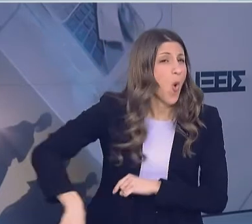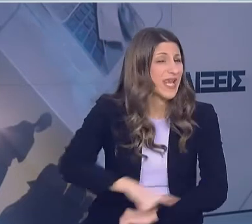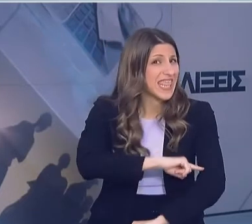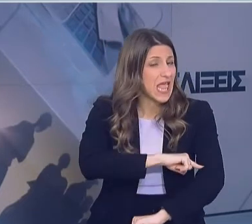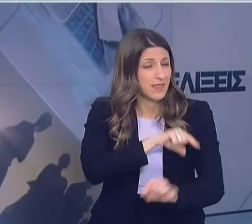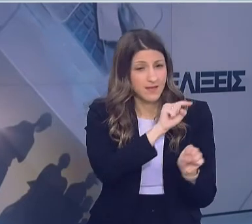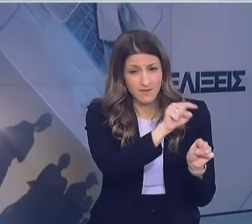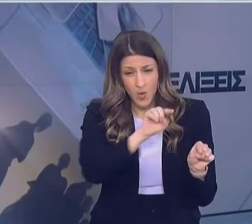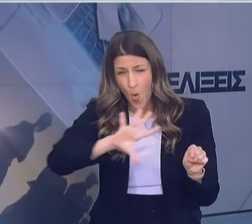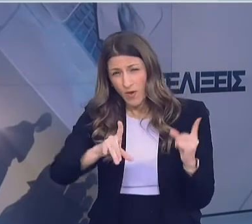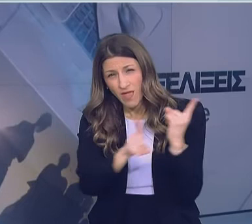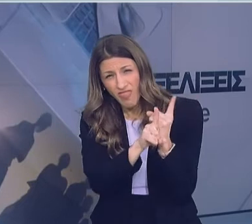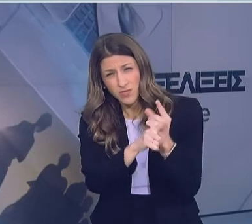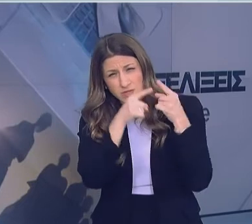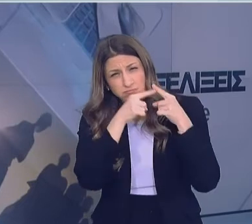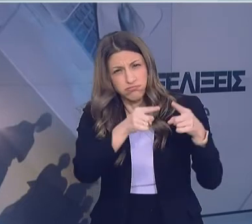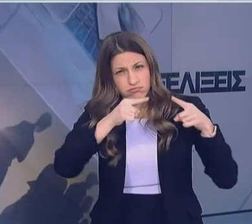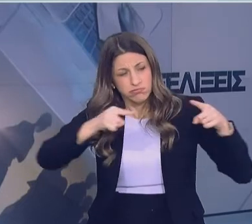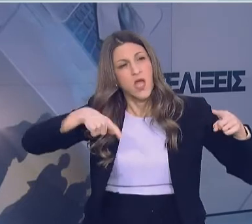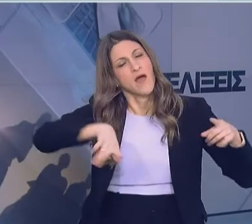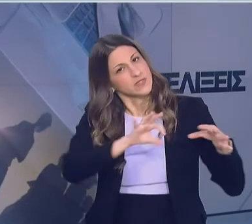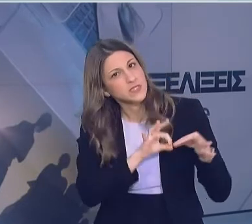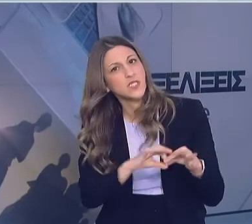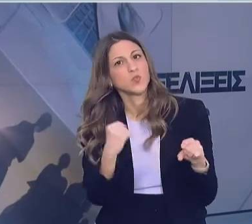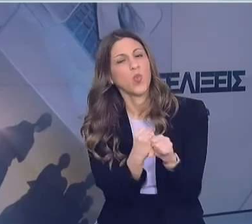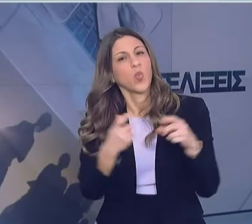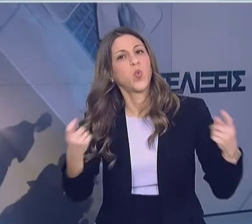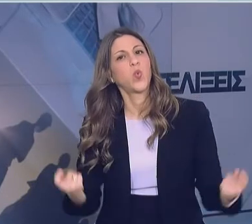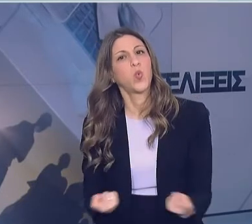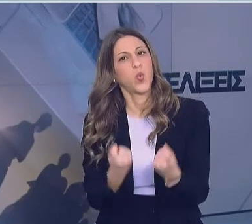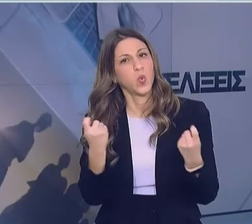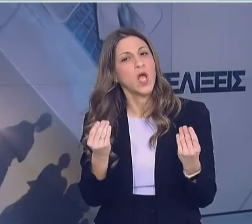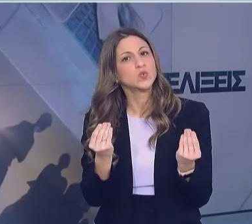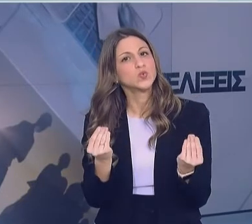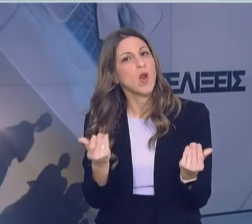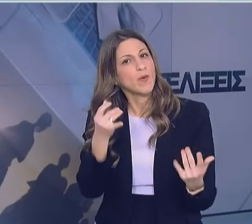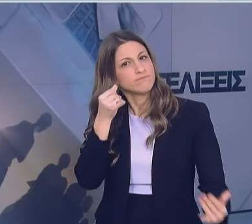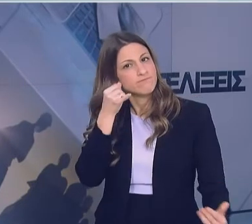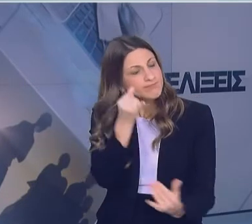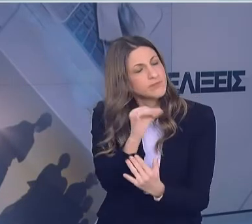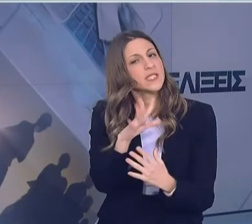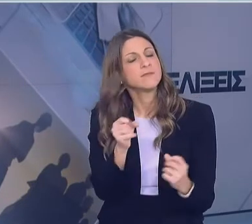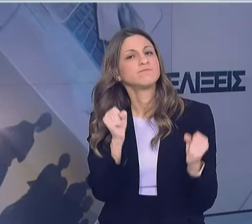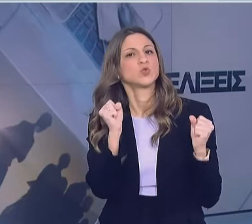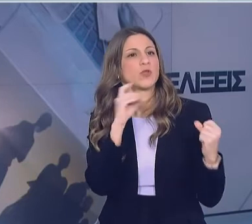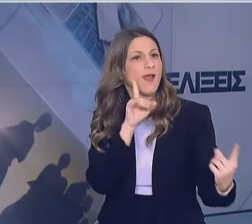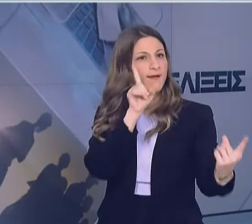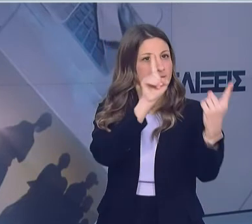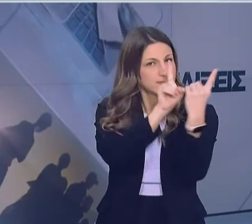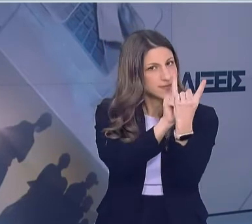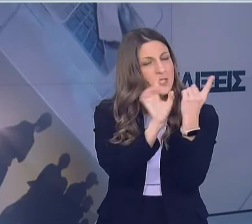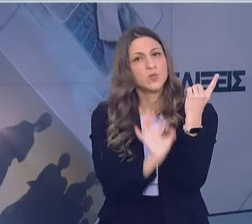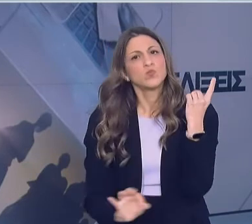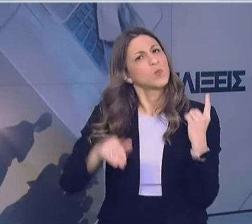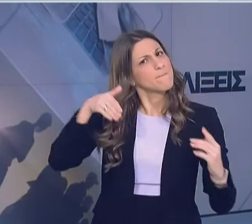πρωτοβάθμιας περίθαλψης θα συνεχίσουν να προσφέρουν τις υπηρεσίες τους τόσο τηλεφωνικά όσο και διαζώσεις στις δομές της